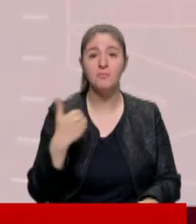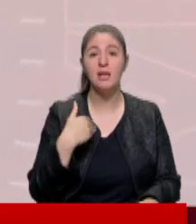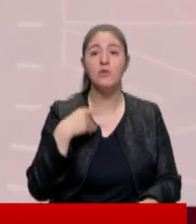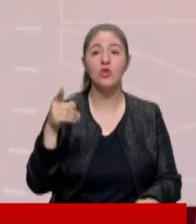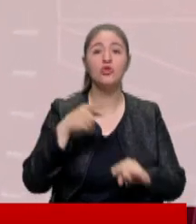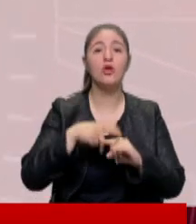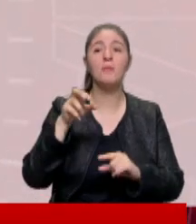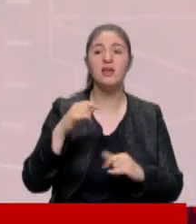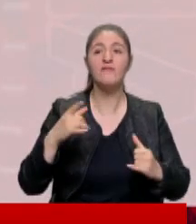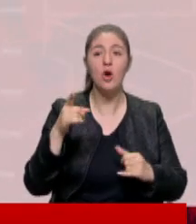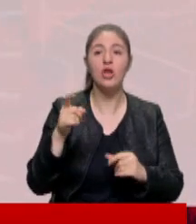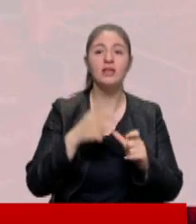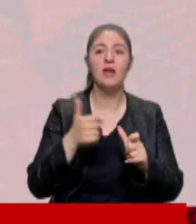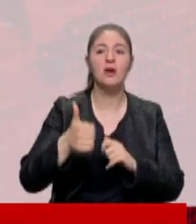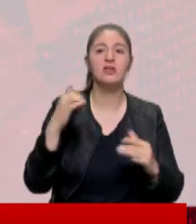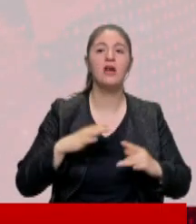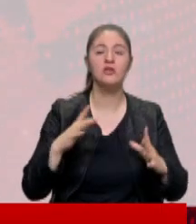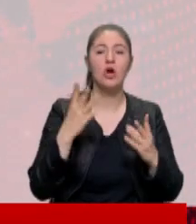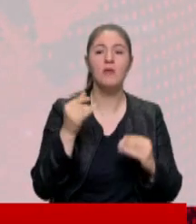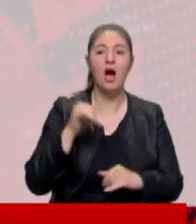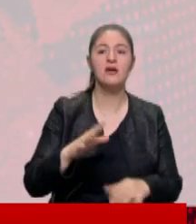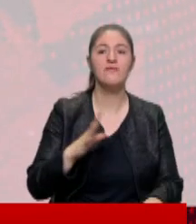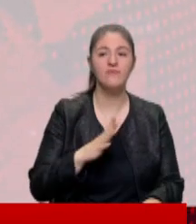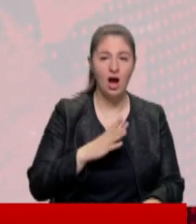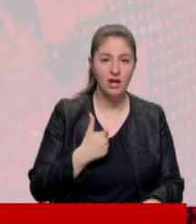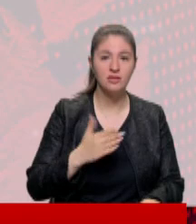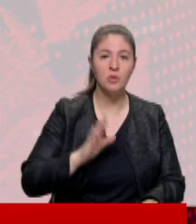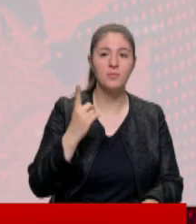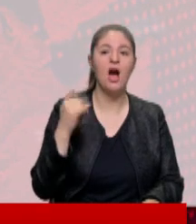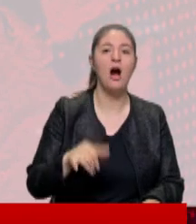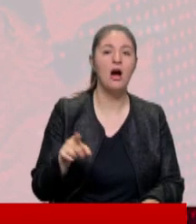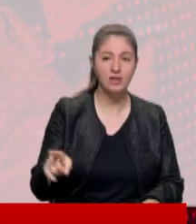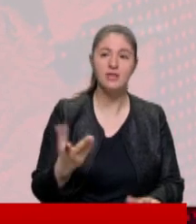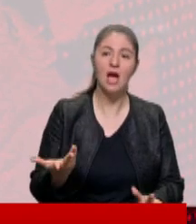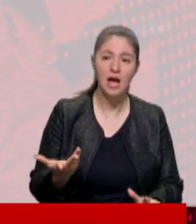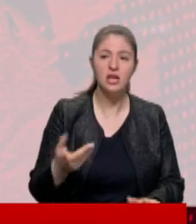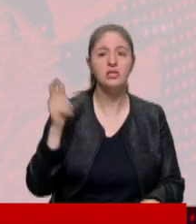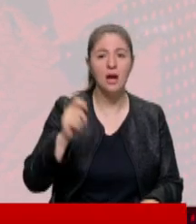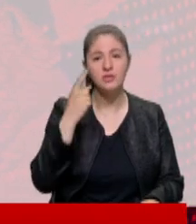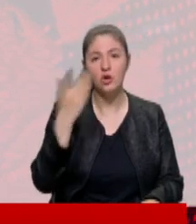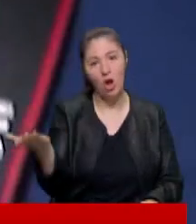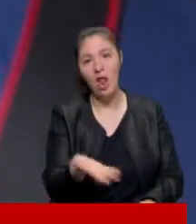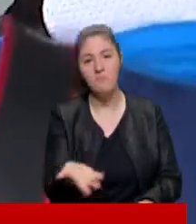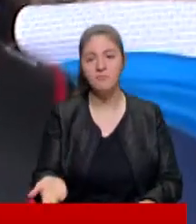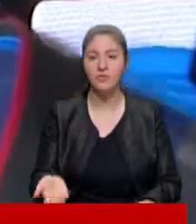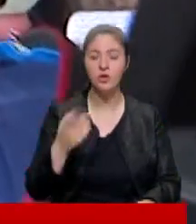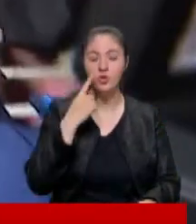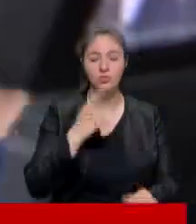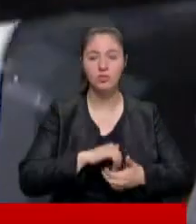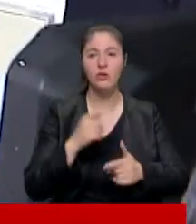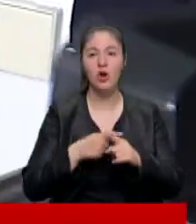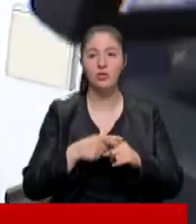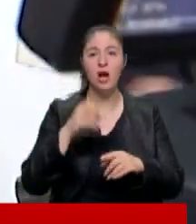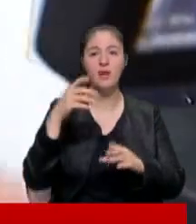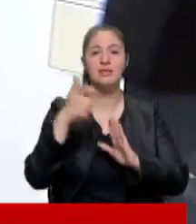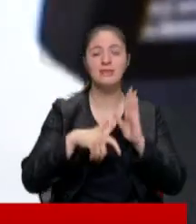de Hüdapar'dan ve onun genel başkanından rahatsız olma hakkım demokratik bir hak. Yani yapsın da görelim. Cumhur İttifakı ortağı AK